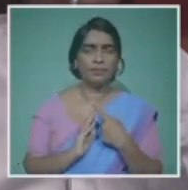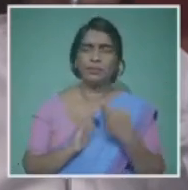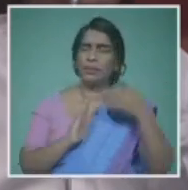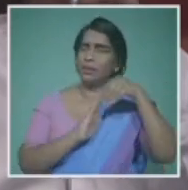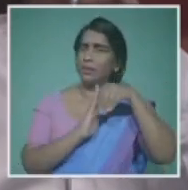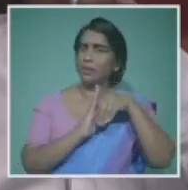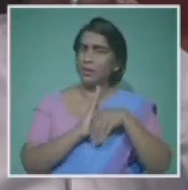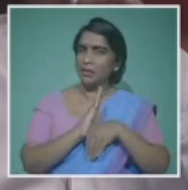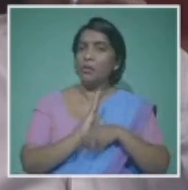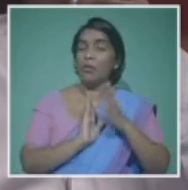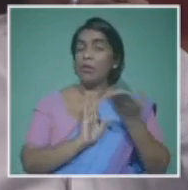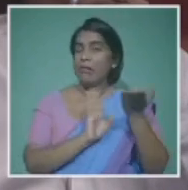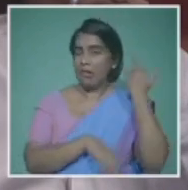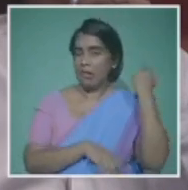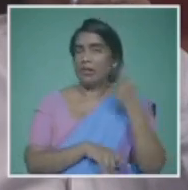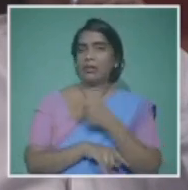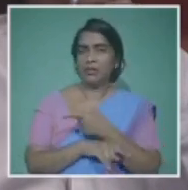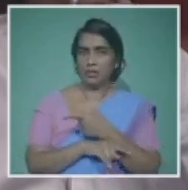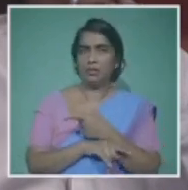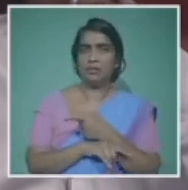ප්‍රපාතයට ඇද වැටුනේ එදා.